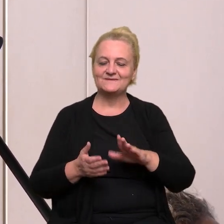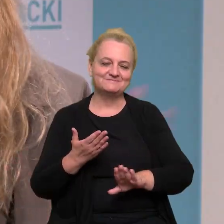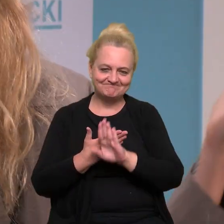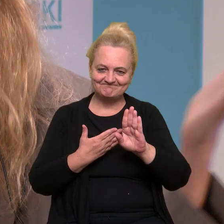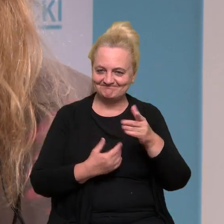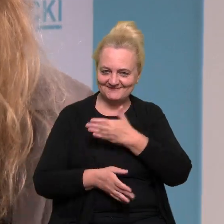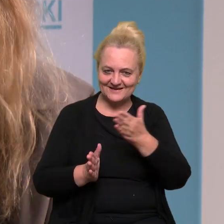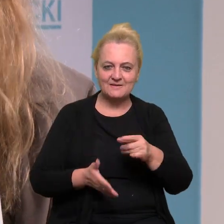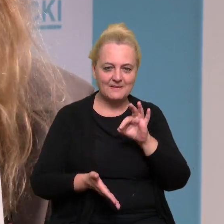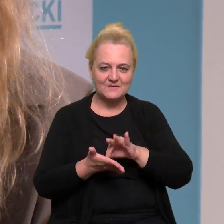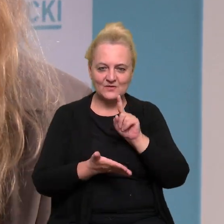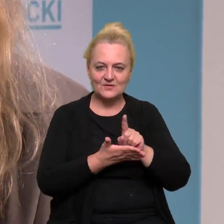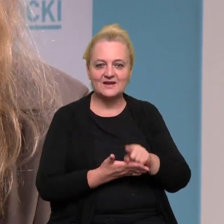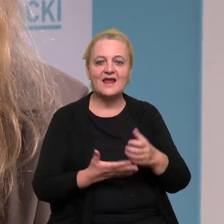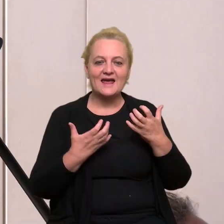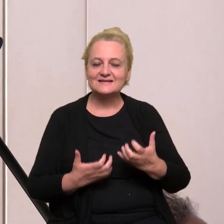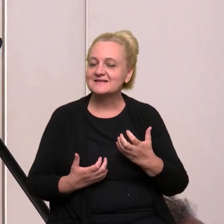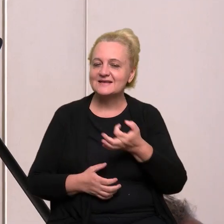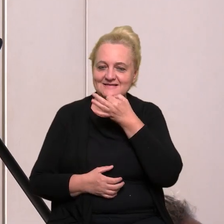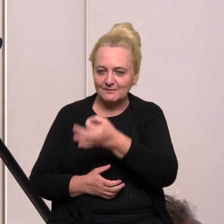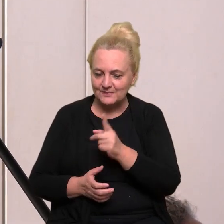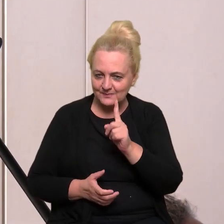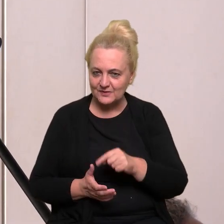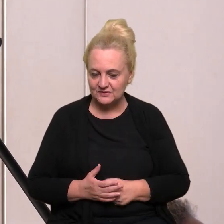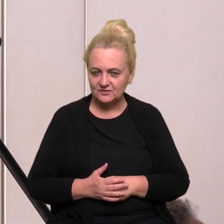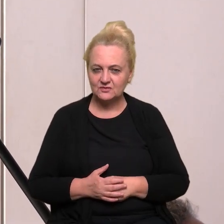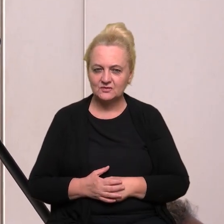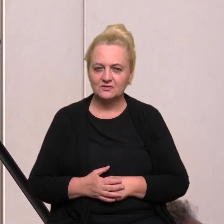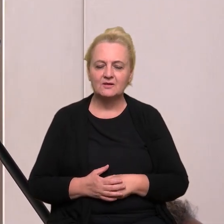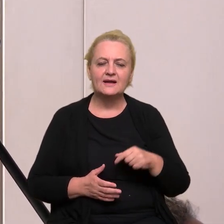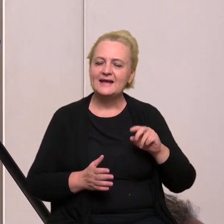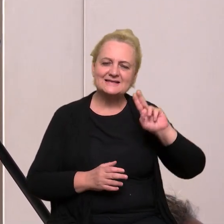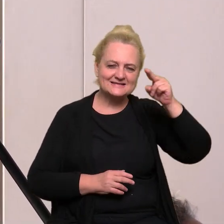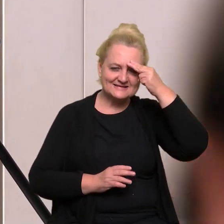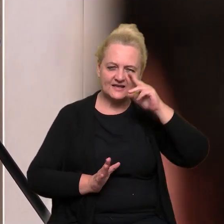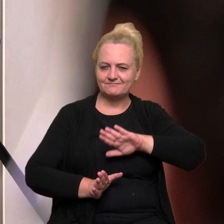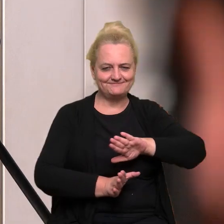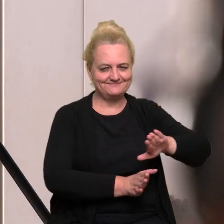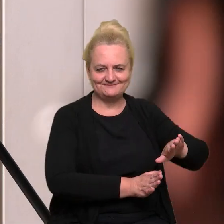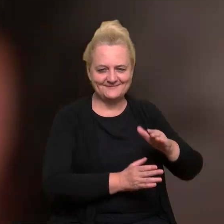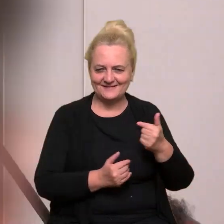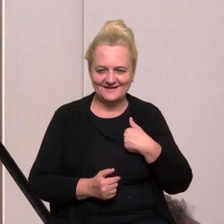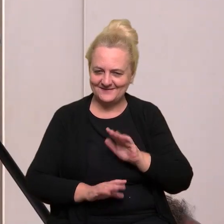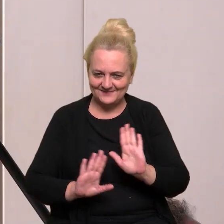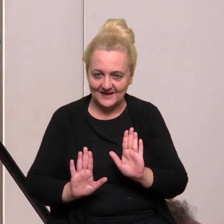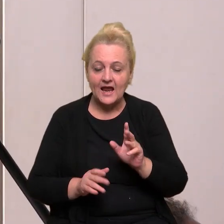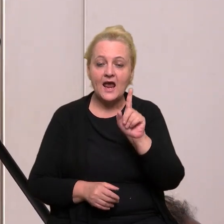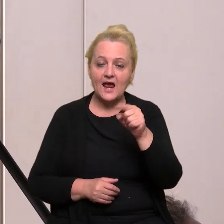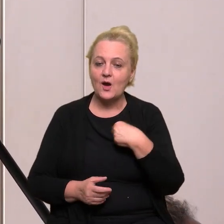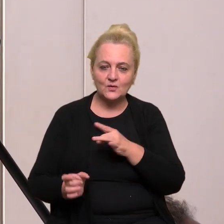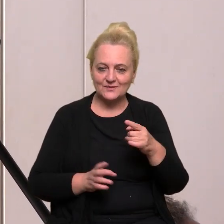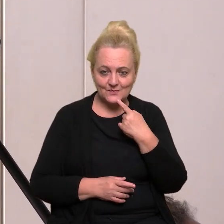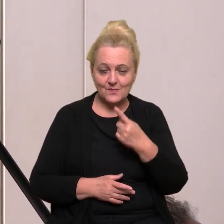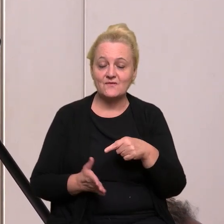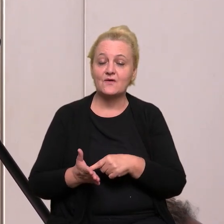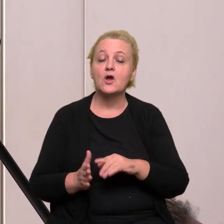udane. Natomiast chcę zapytać, będąc daleki od stereotypów, od razu powiem, ponieważ ta książka